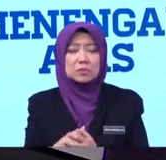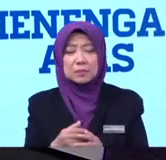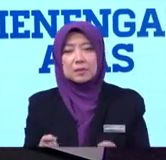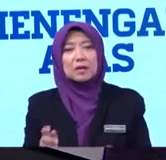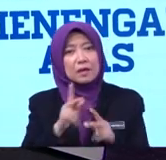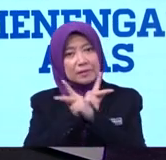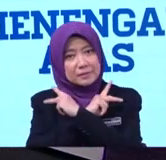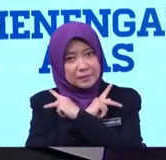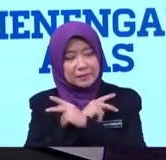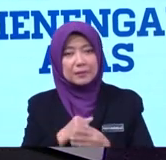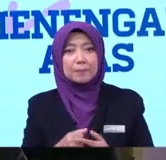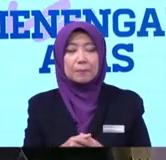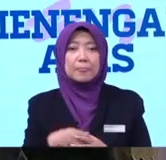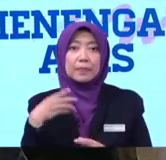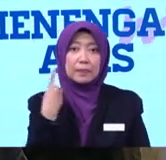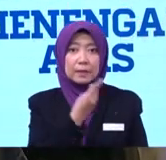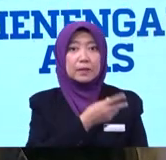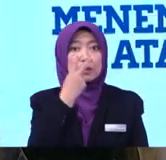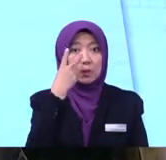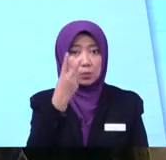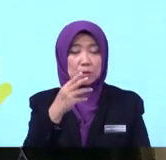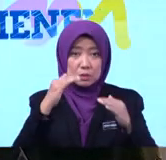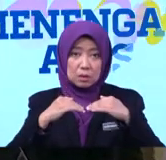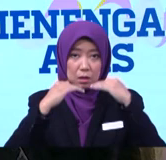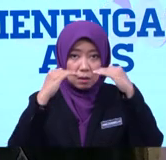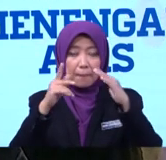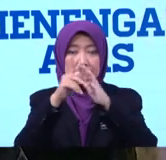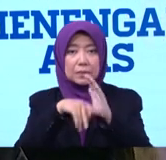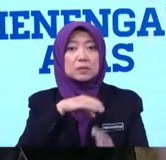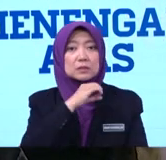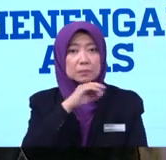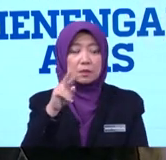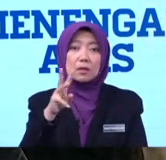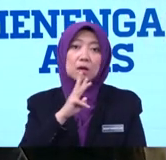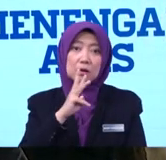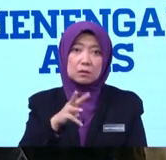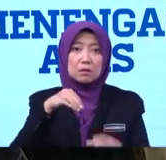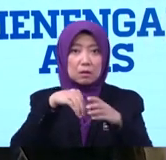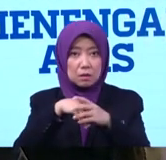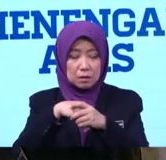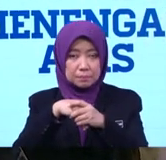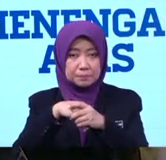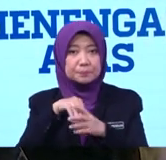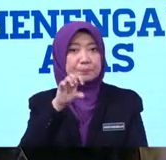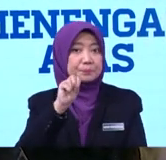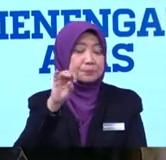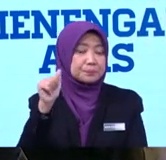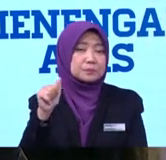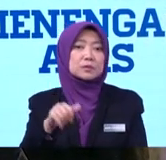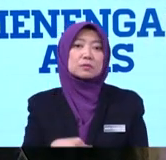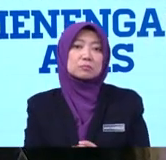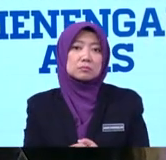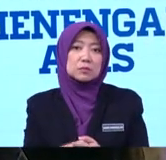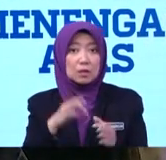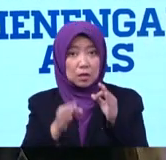seterusnya kita lihat tahap pencemaran air daripada sisa domestik kalau tahap pencemaran